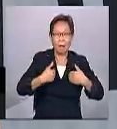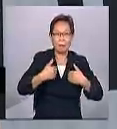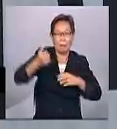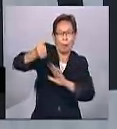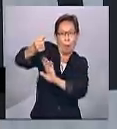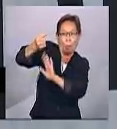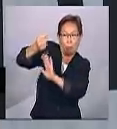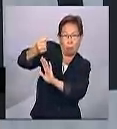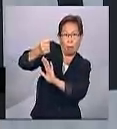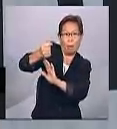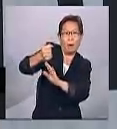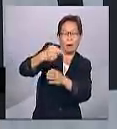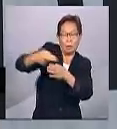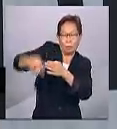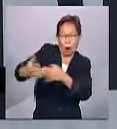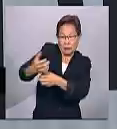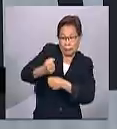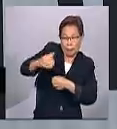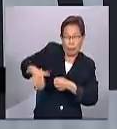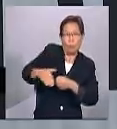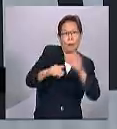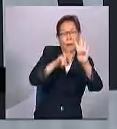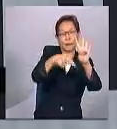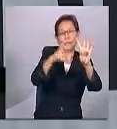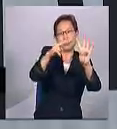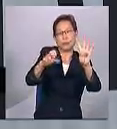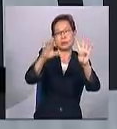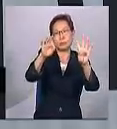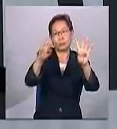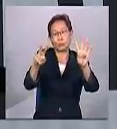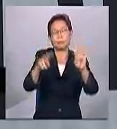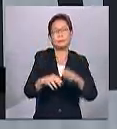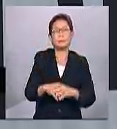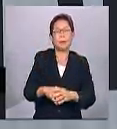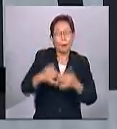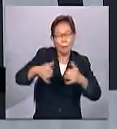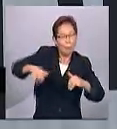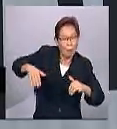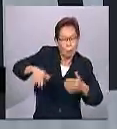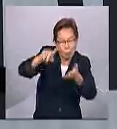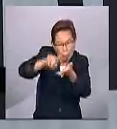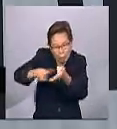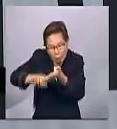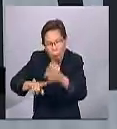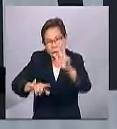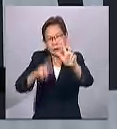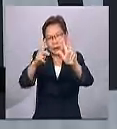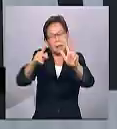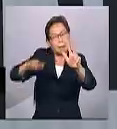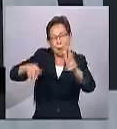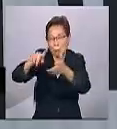berarti keputusan tak balik lagi, ialah 4,292, dan masih belum disaring lebih kurang 3,000 lagi.